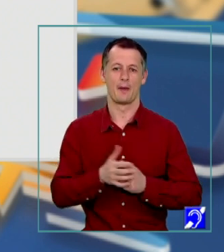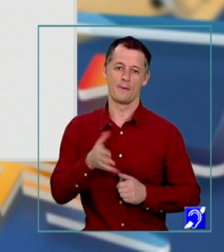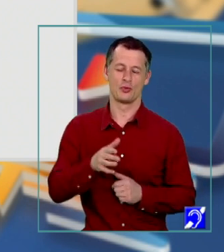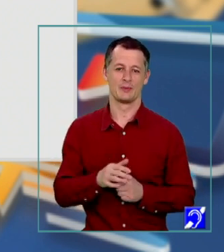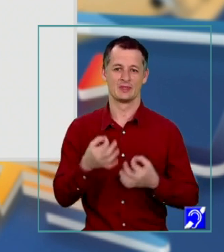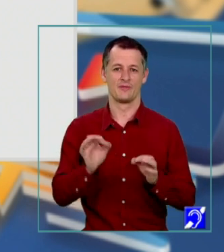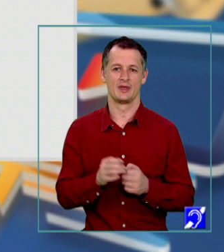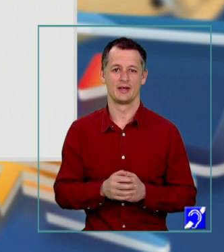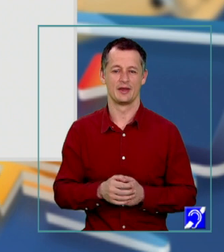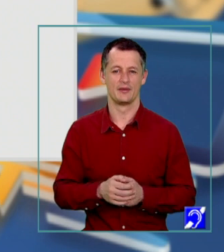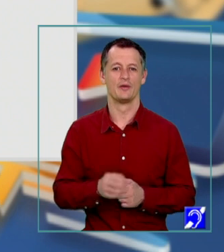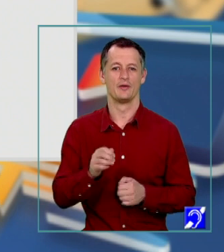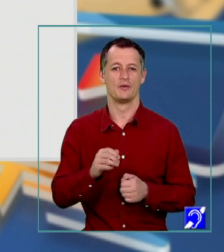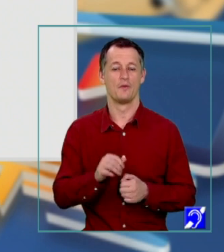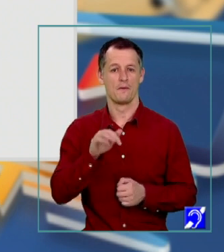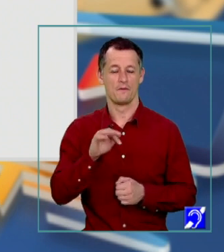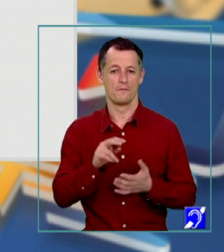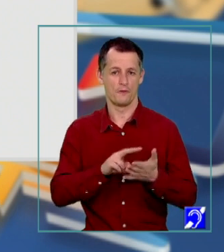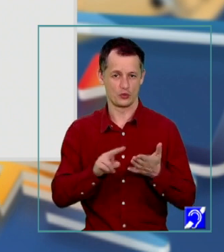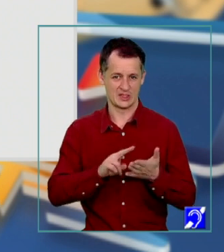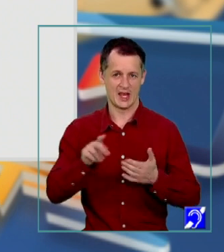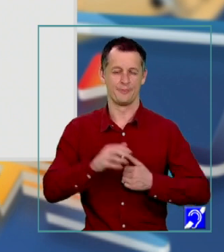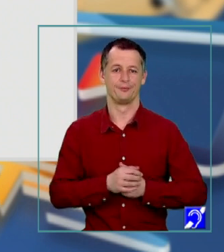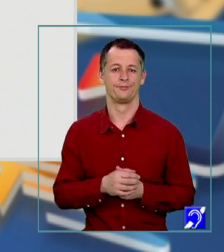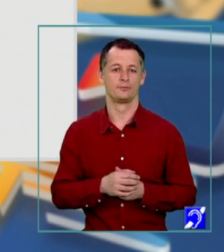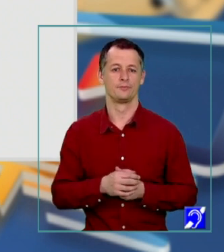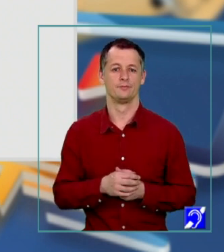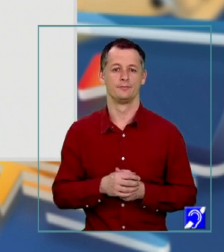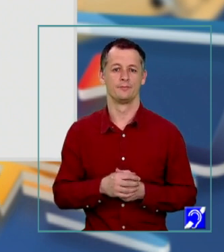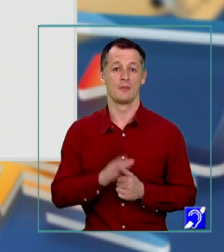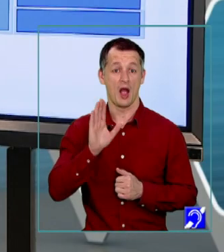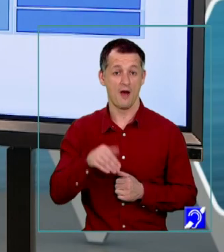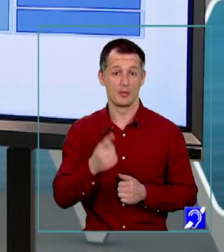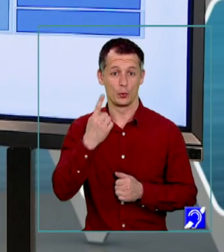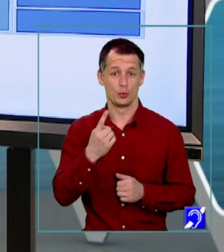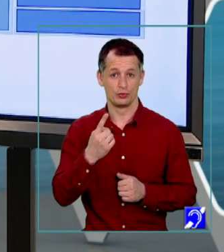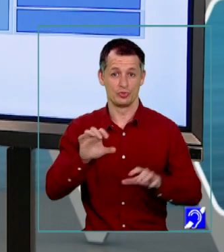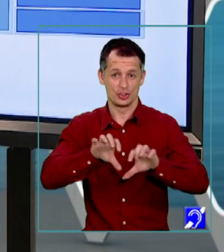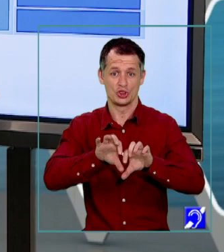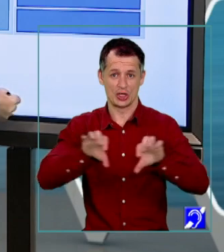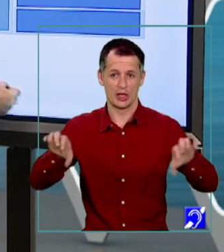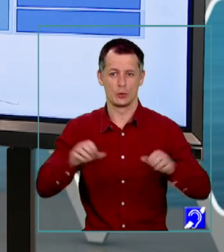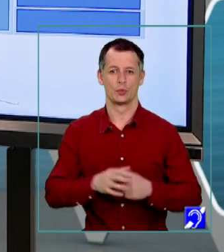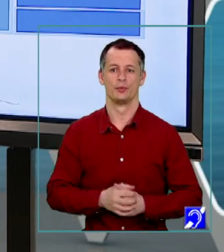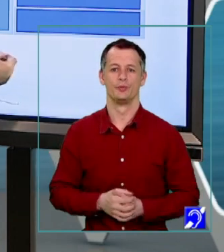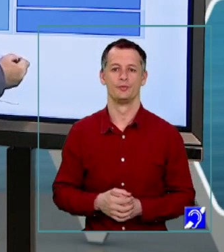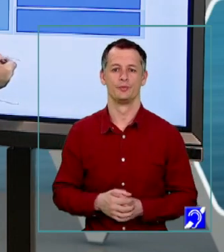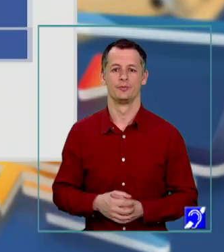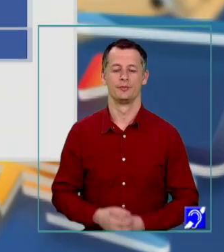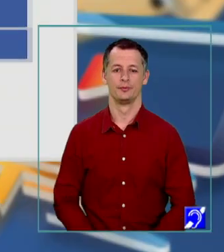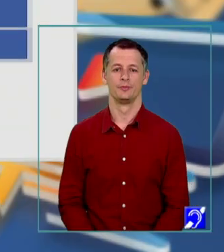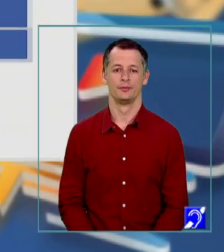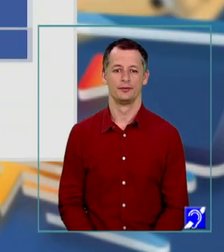undeva funcția logarin. Să sintetizăm informația. Avem într-un cilindru O să desenez undeva aici, într-un